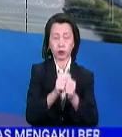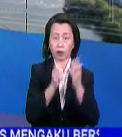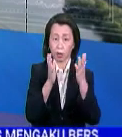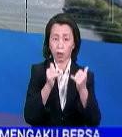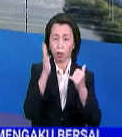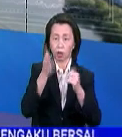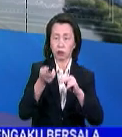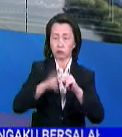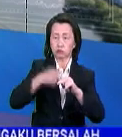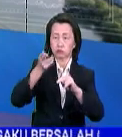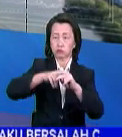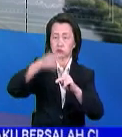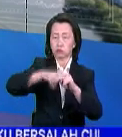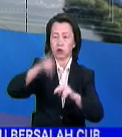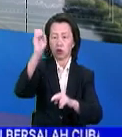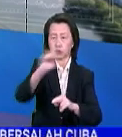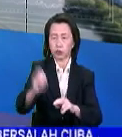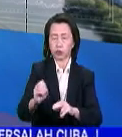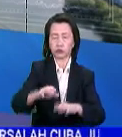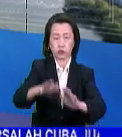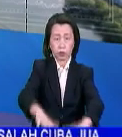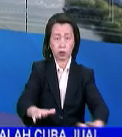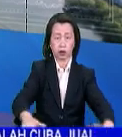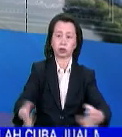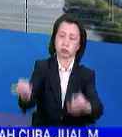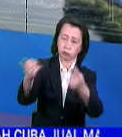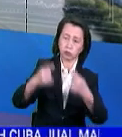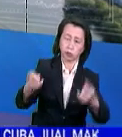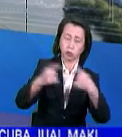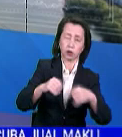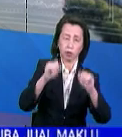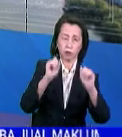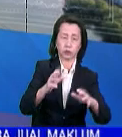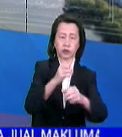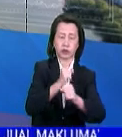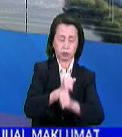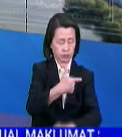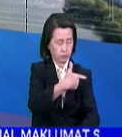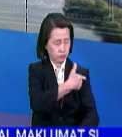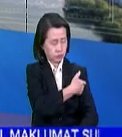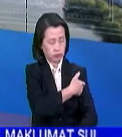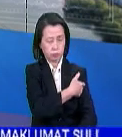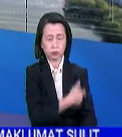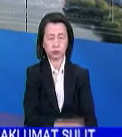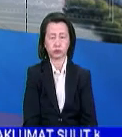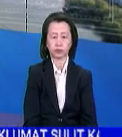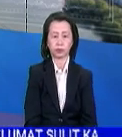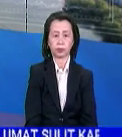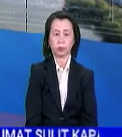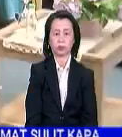harapan akan meningkatkan lagi peraturan kanak-kanak yang Layak mendapat suntikan vaksin